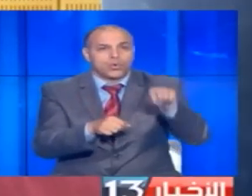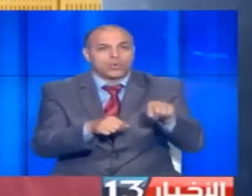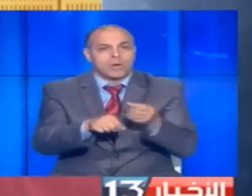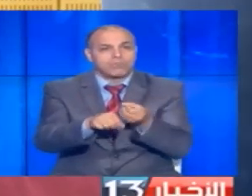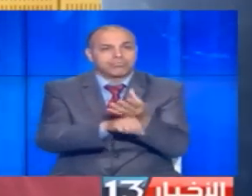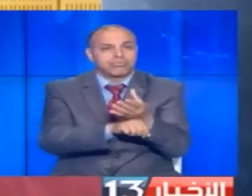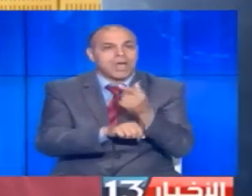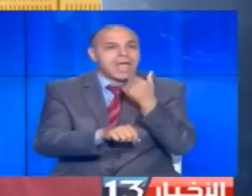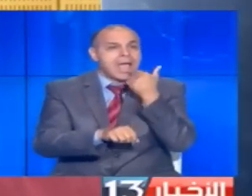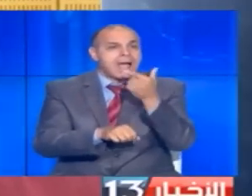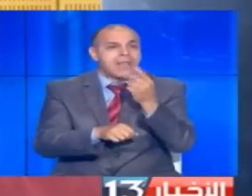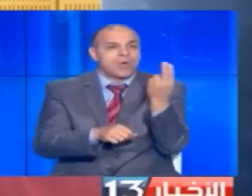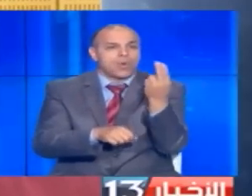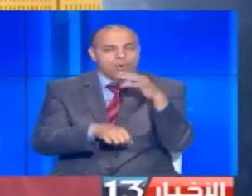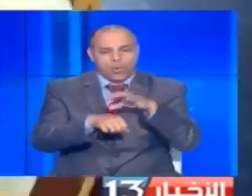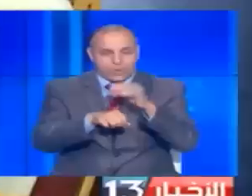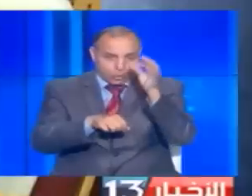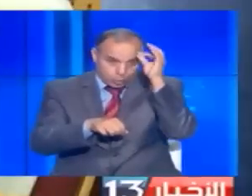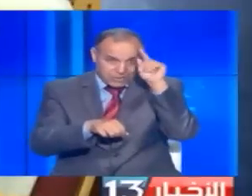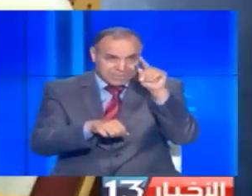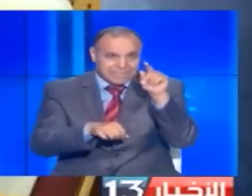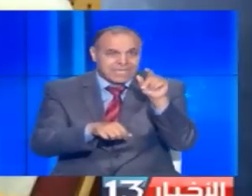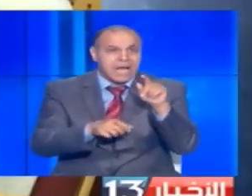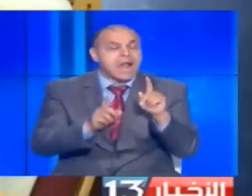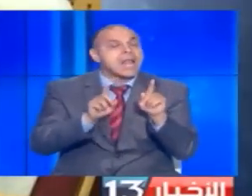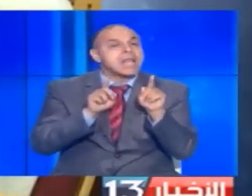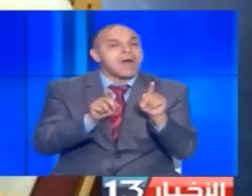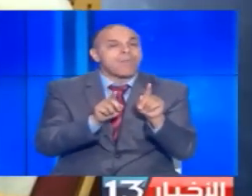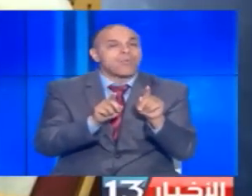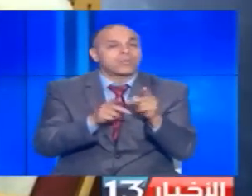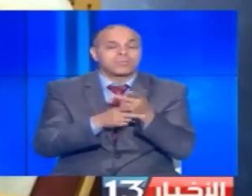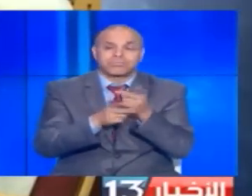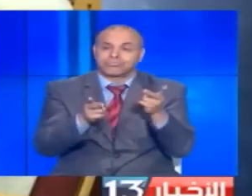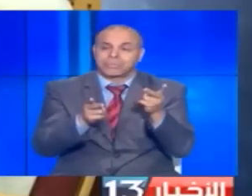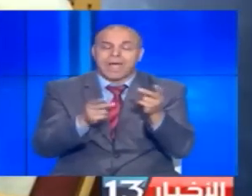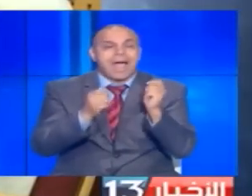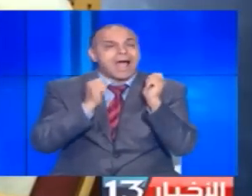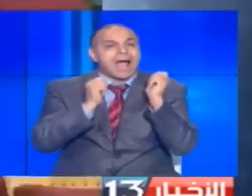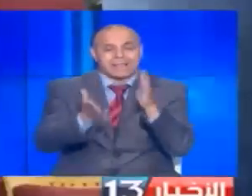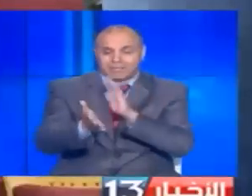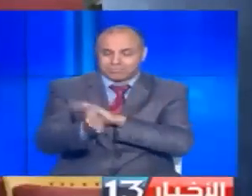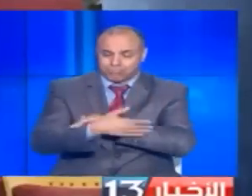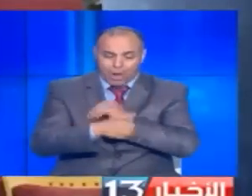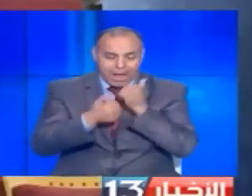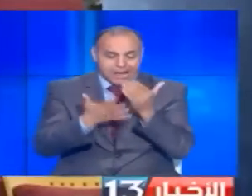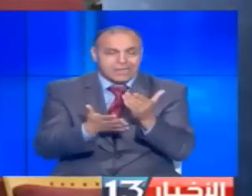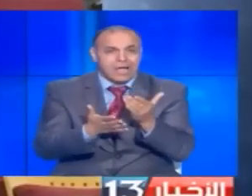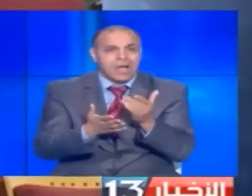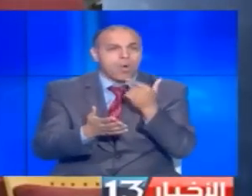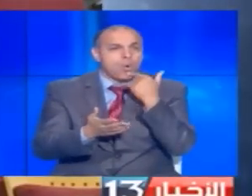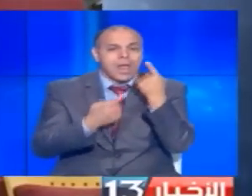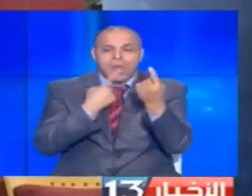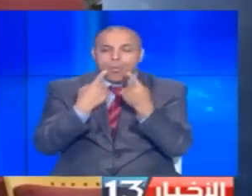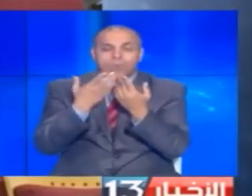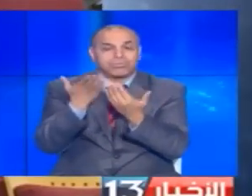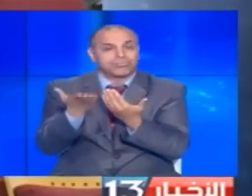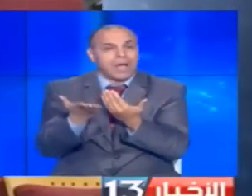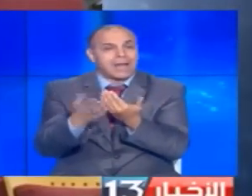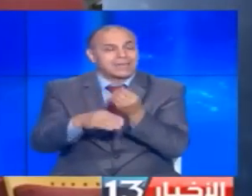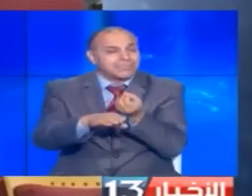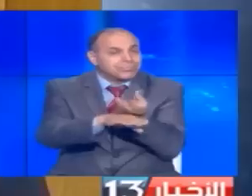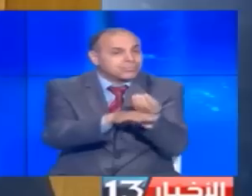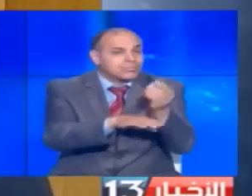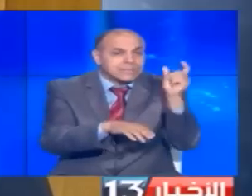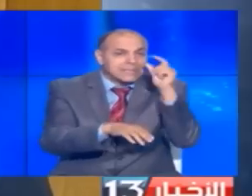الذي نظم بكلية الطب تونس أهمية التفكير في الطرح الإعلامي للتبرع بالأعضاء وتكثيف المنابر الحوارية من أجل التوعية